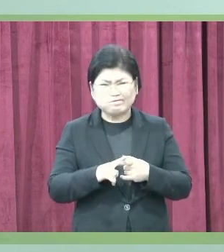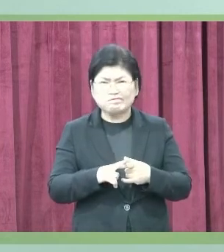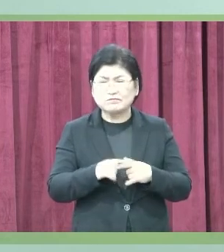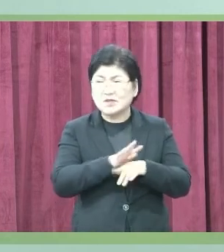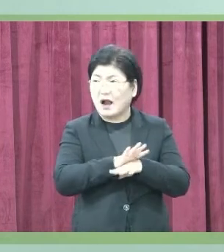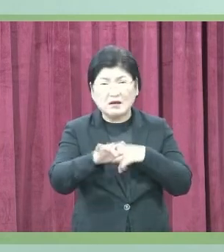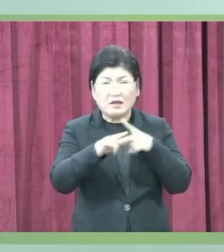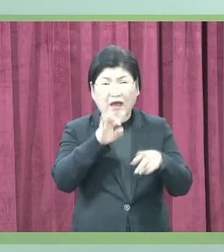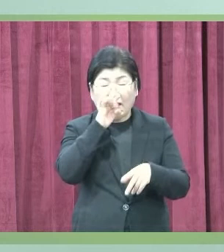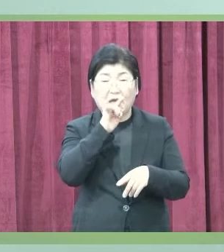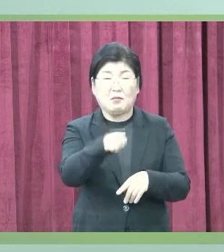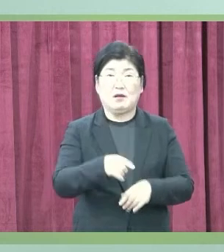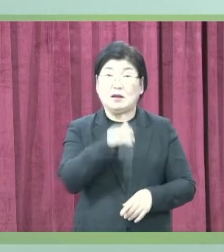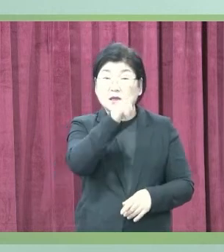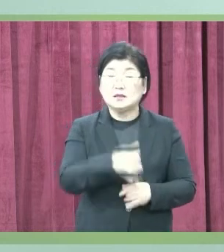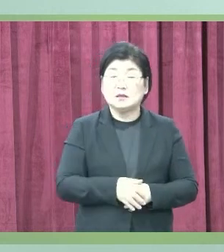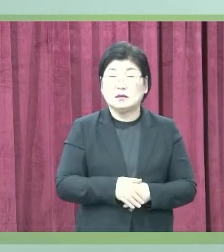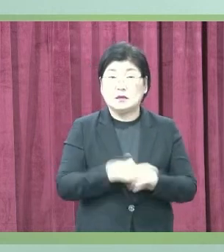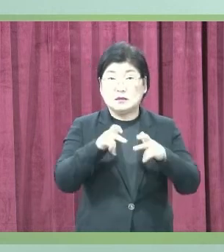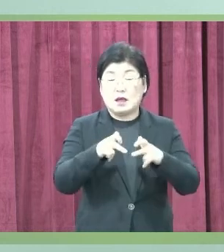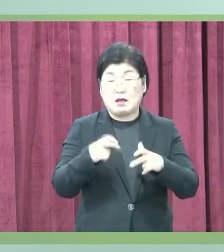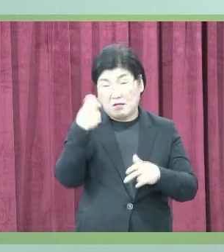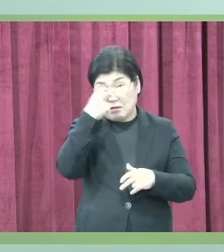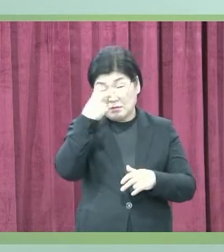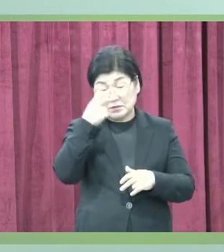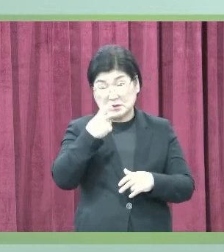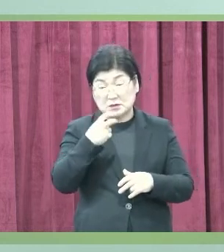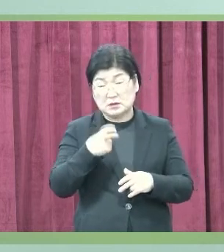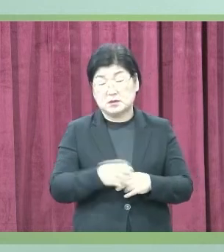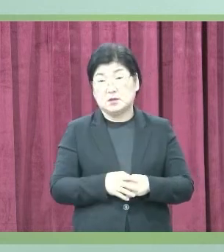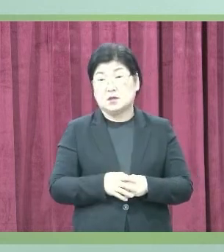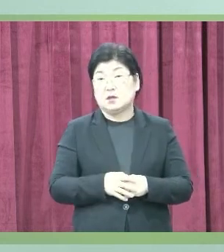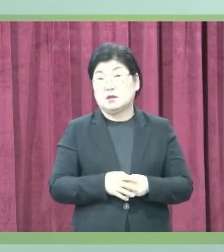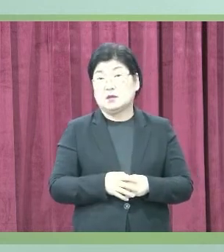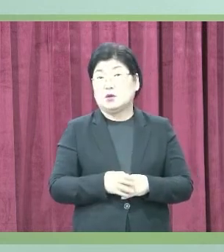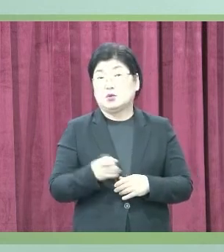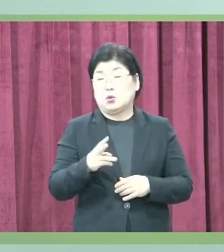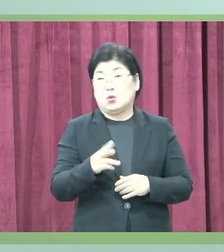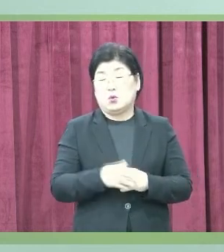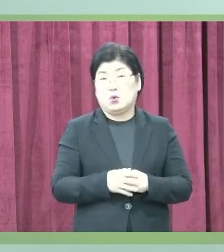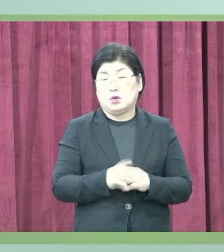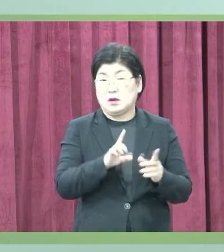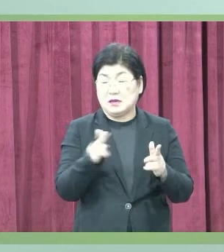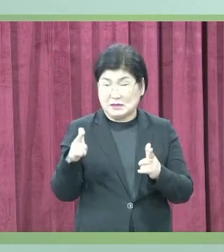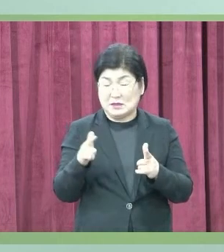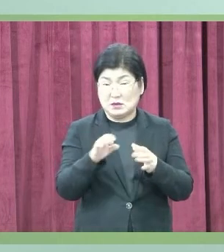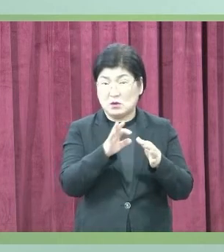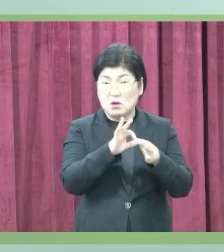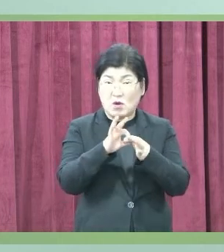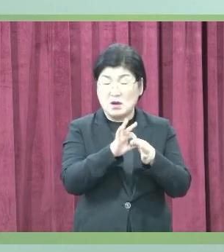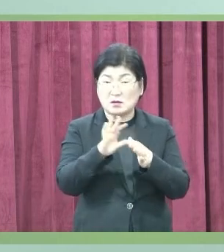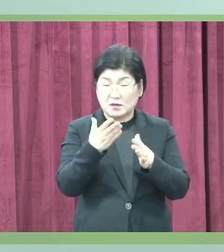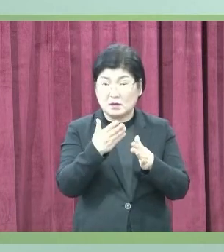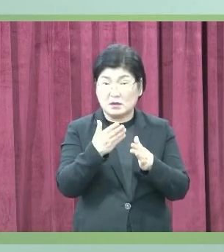해주셨습니다. 그리고 이 부분은 장애인 검진 수검 여부와 함께 앞에 투입된 변수와의 관련성을